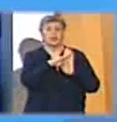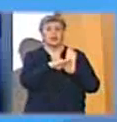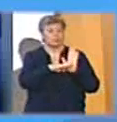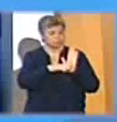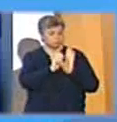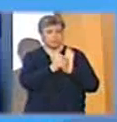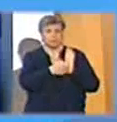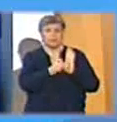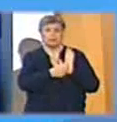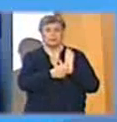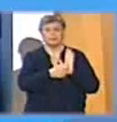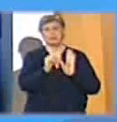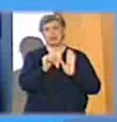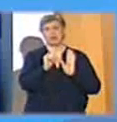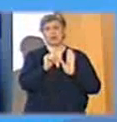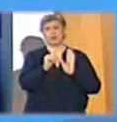Όπως ξέρετε,